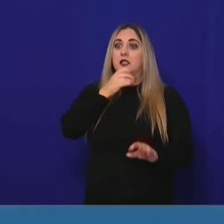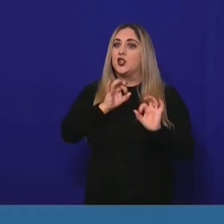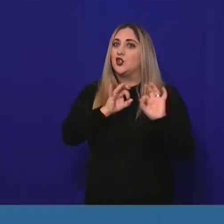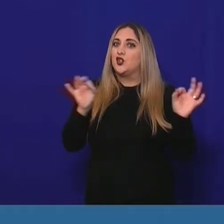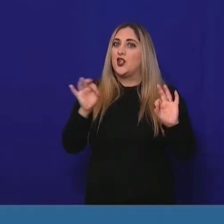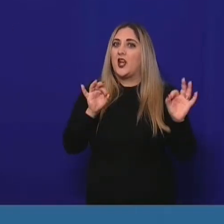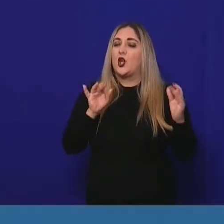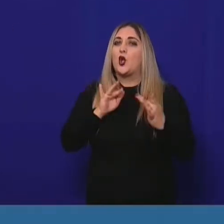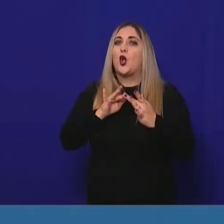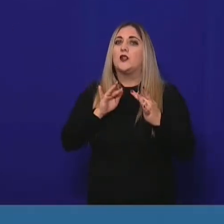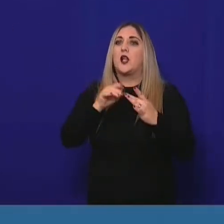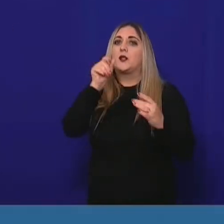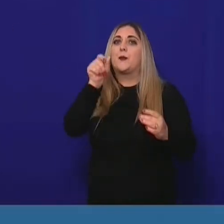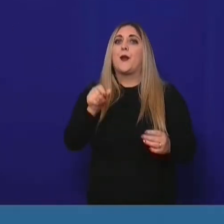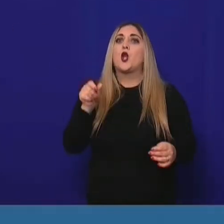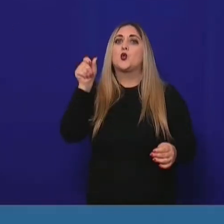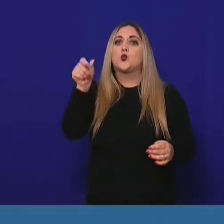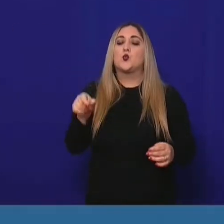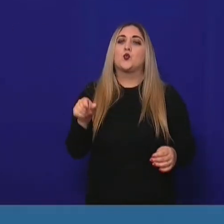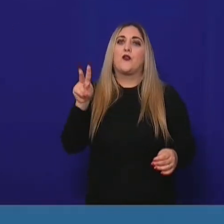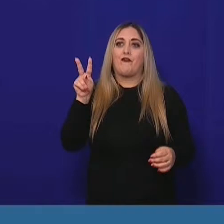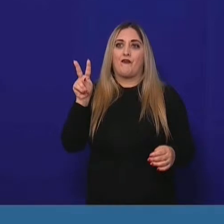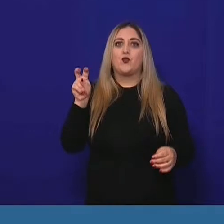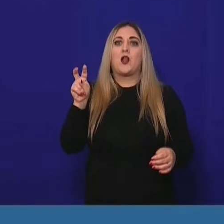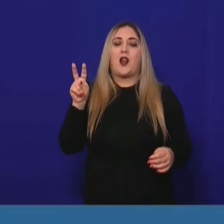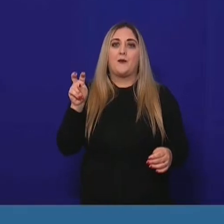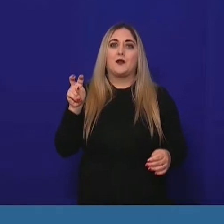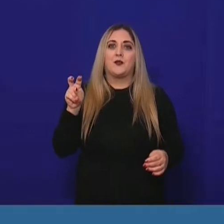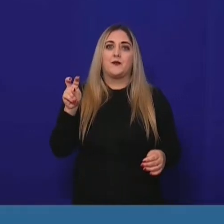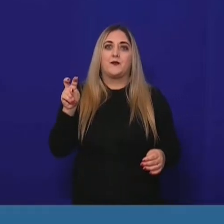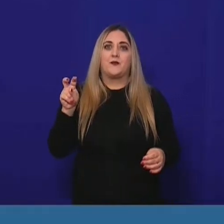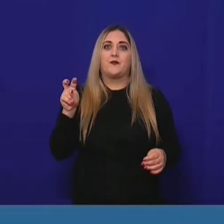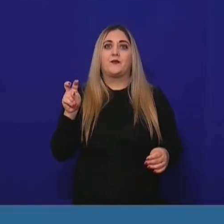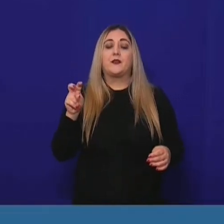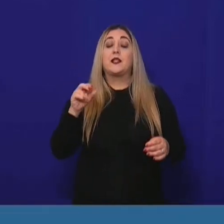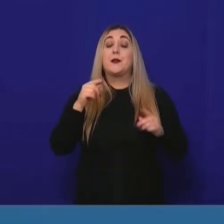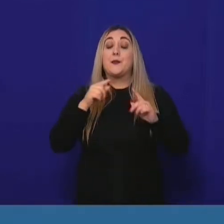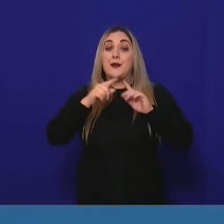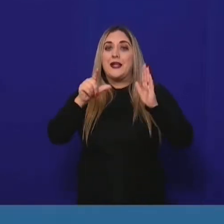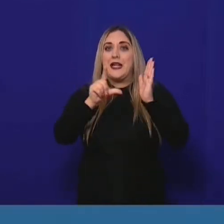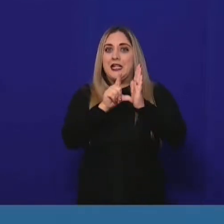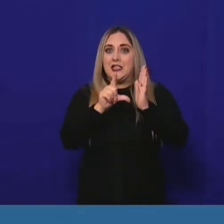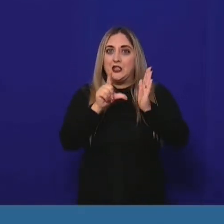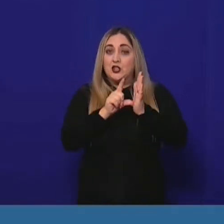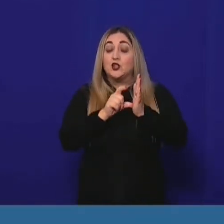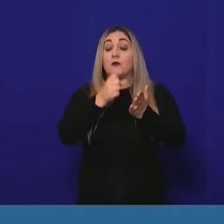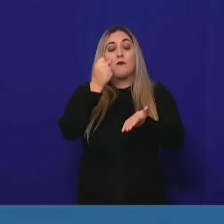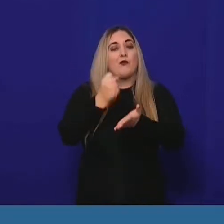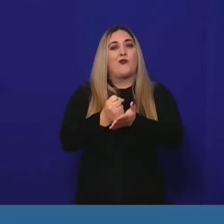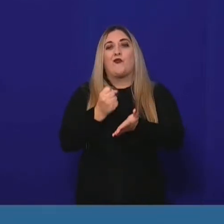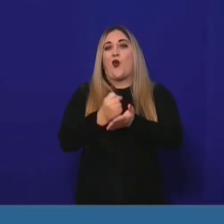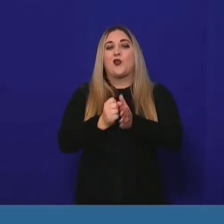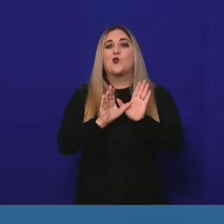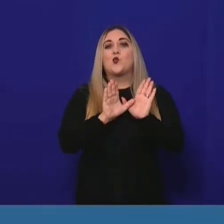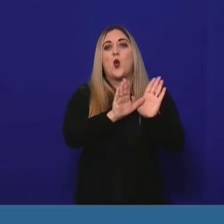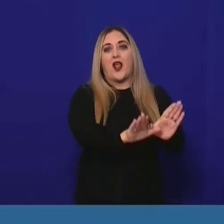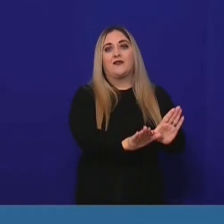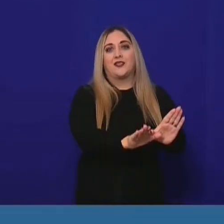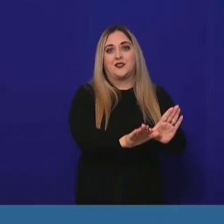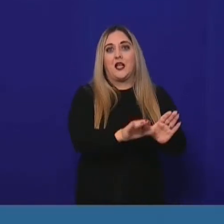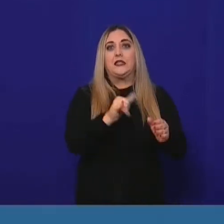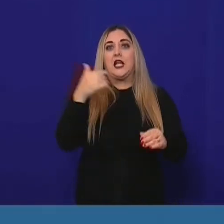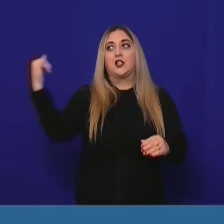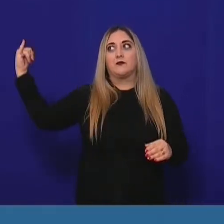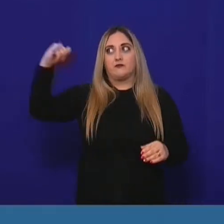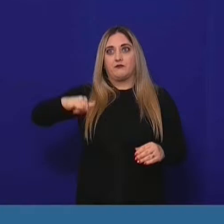huma vulnerabbli. Però minn kull min ġej minn meta propju ħarġet il-leġiżlazzjoni dawn iridu jitlu f'kwarantina